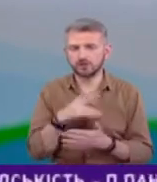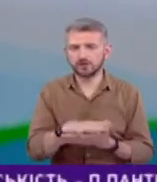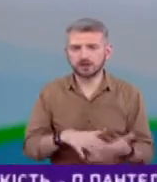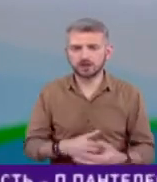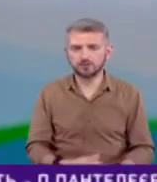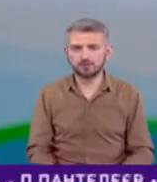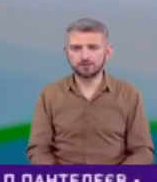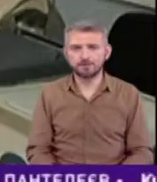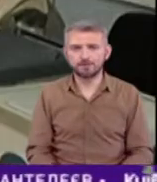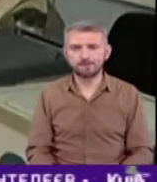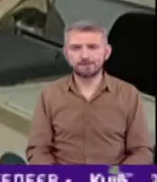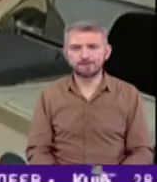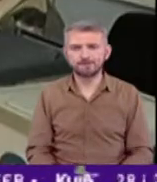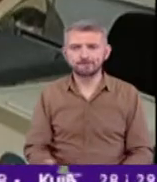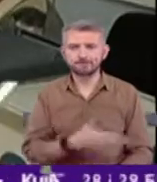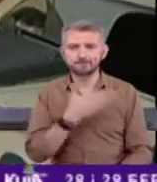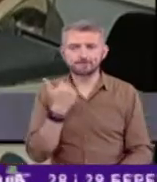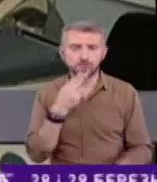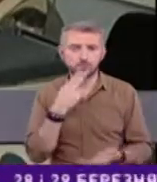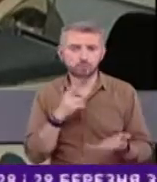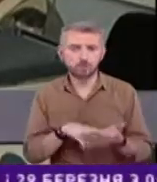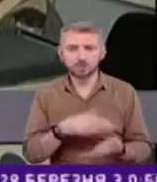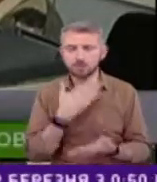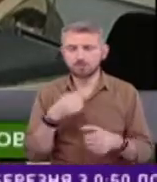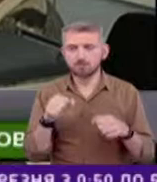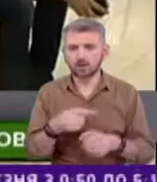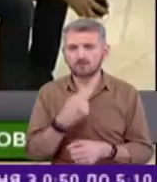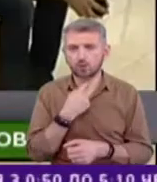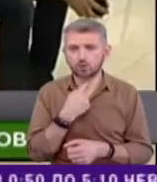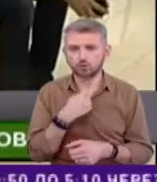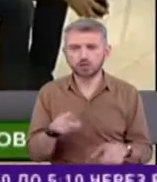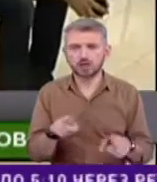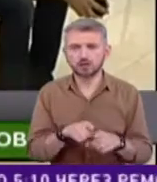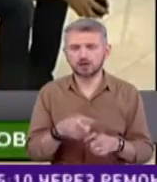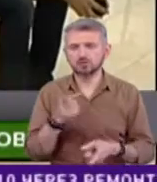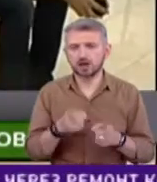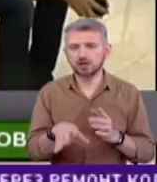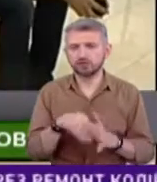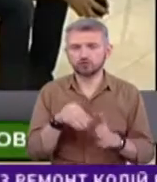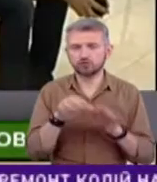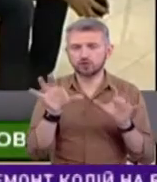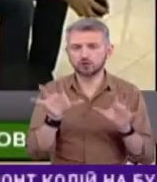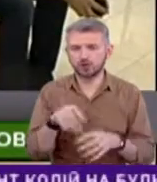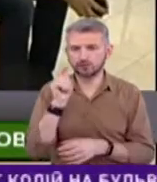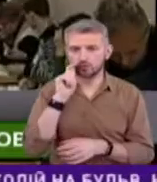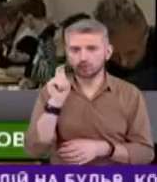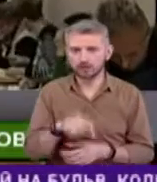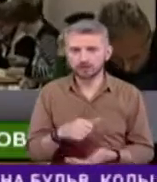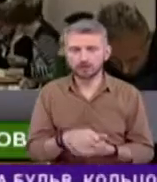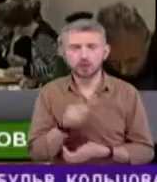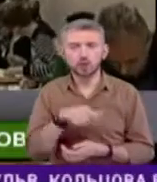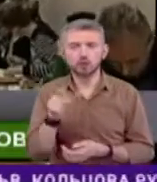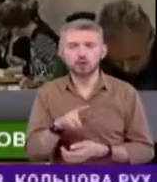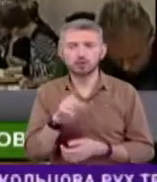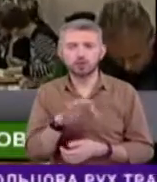Білогурової. Немає прописки, немає права голосу. Такі реалії виборчого законодавства в Україні. Люди